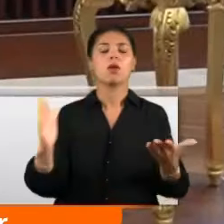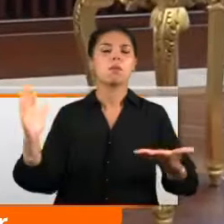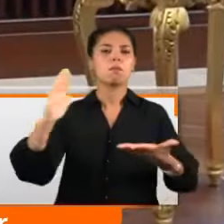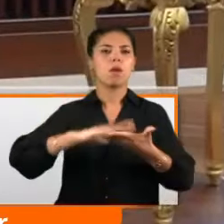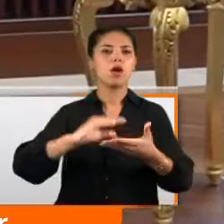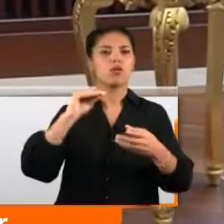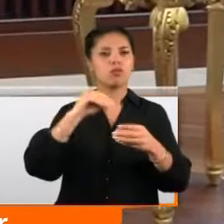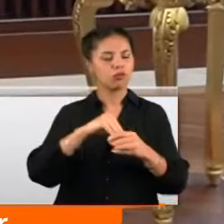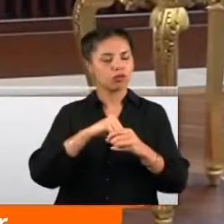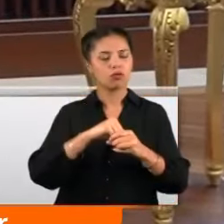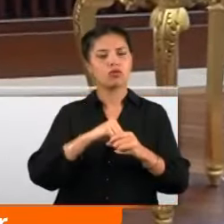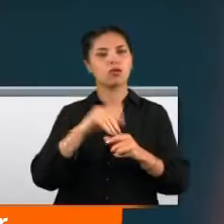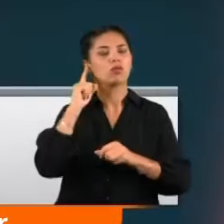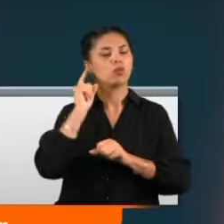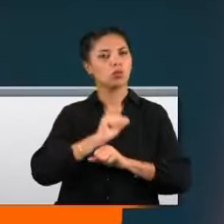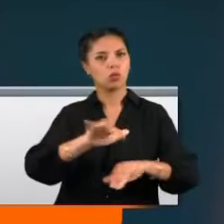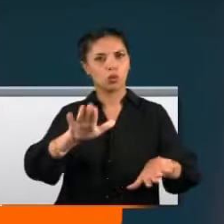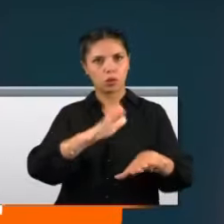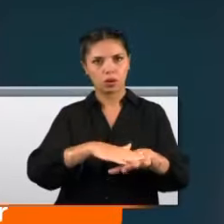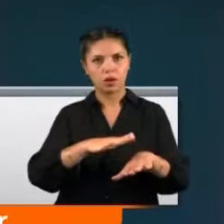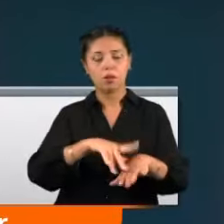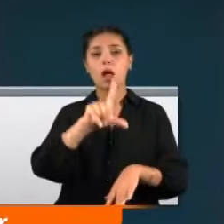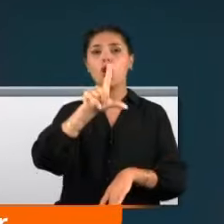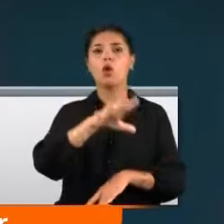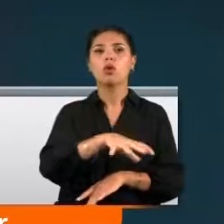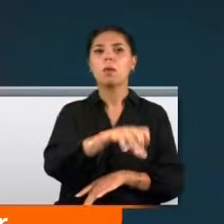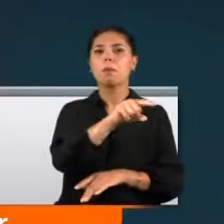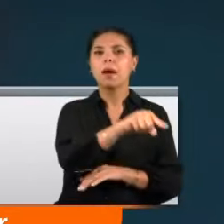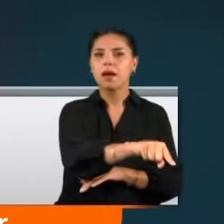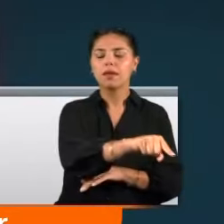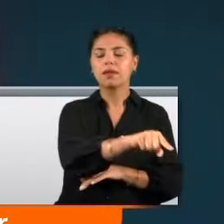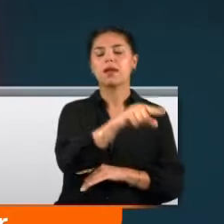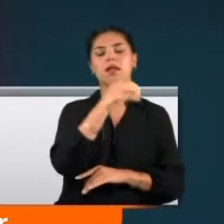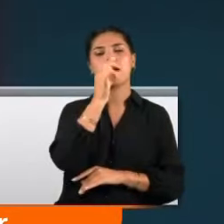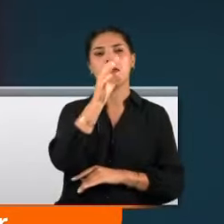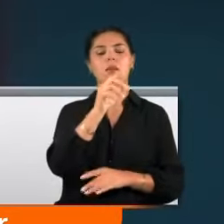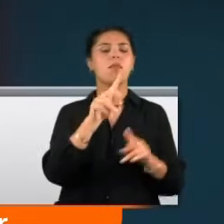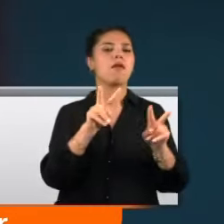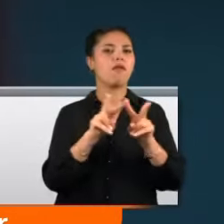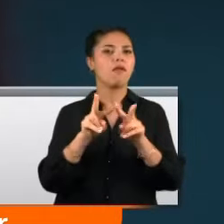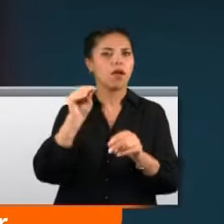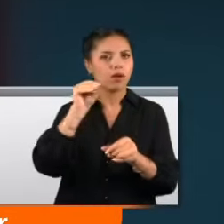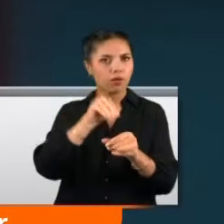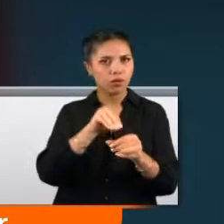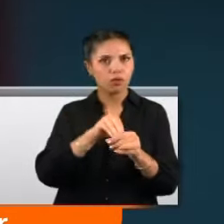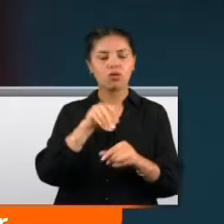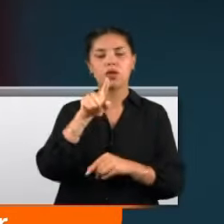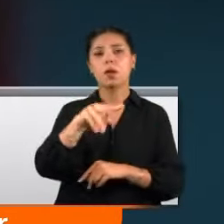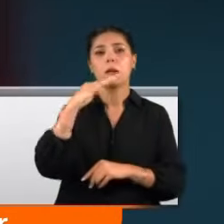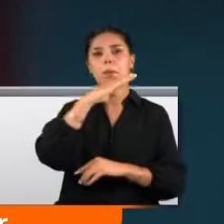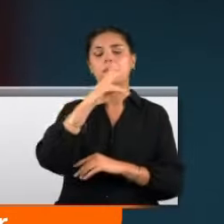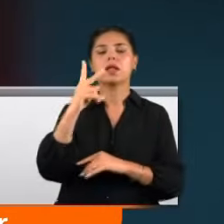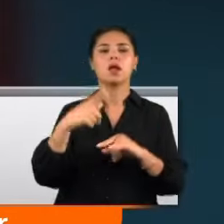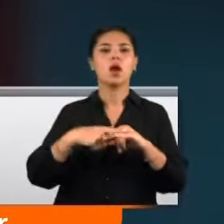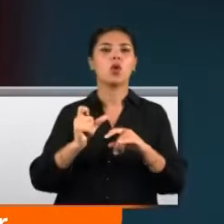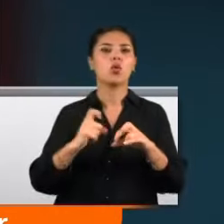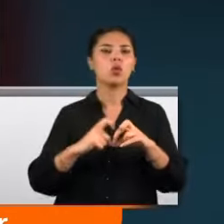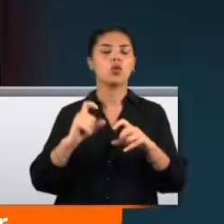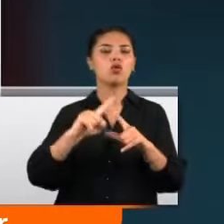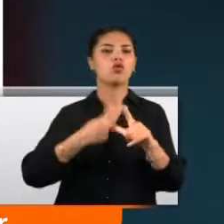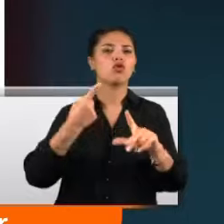manşetiyle okuyucularına duyururken, Londra merkezli Middle East Eye haber sitesi ise Mısır'a Hürjet satışı iki ülkenin